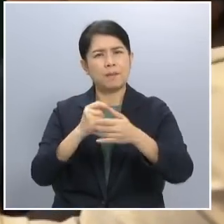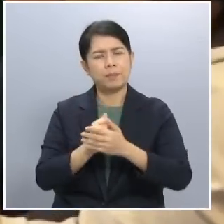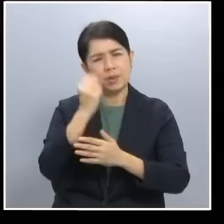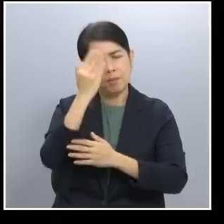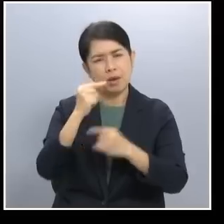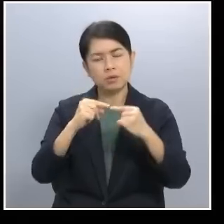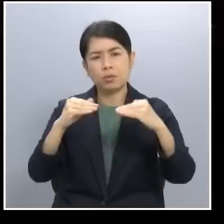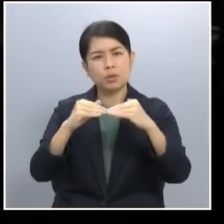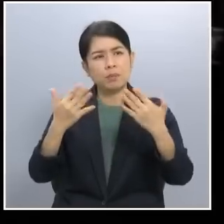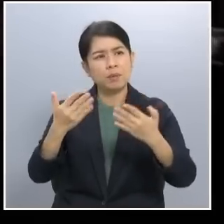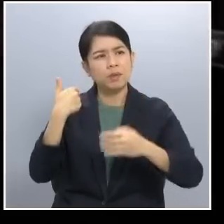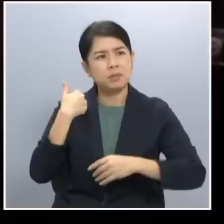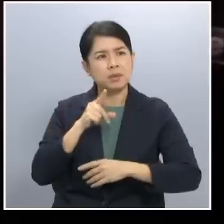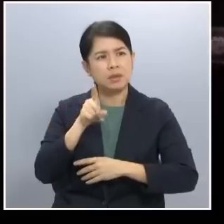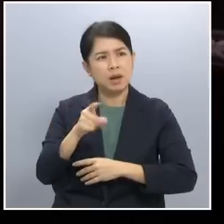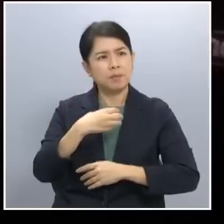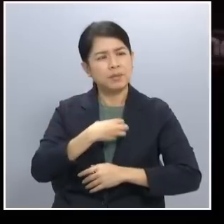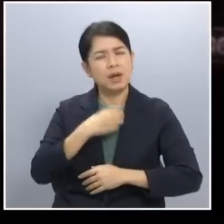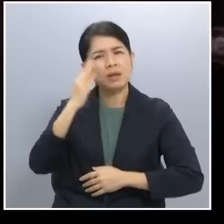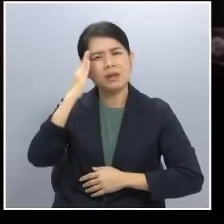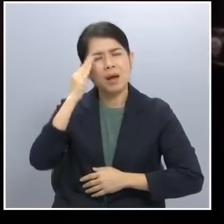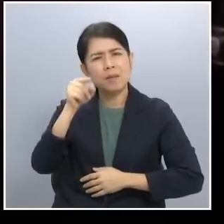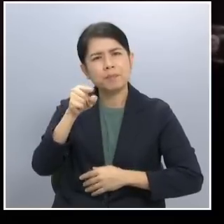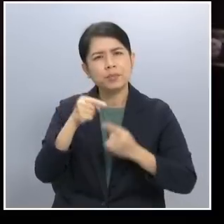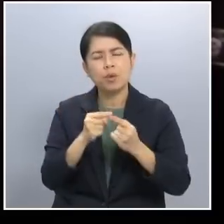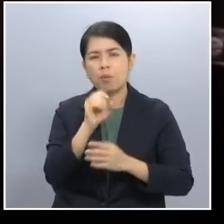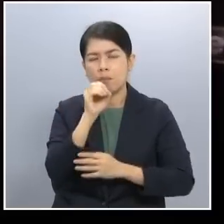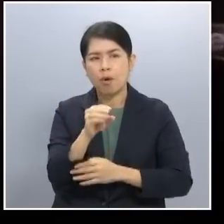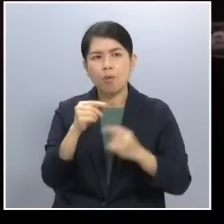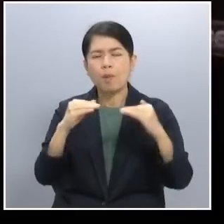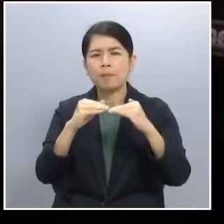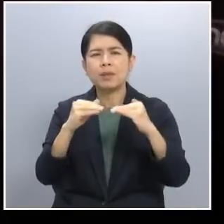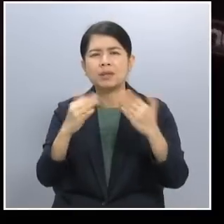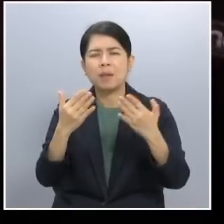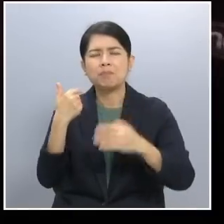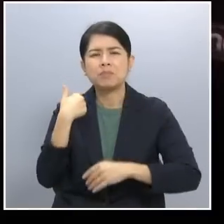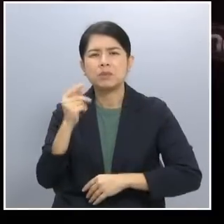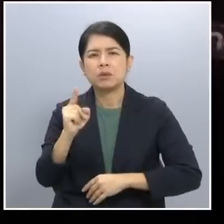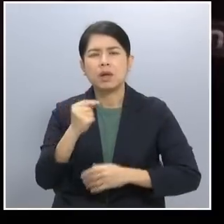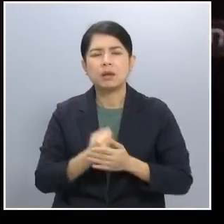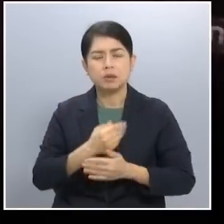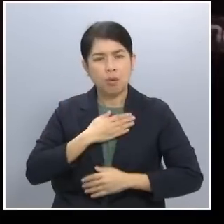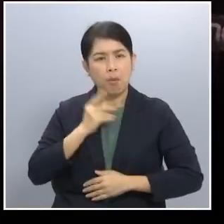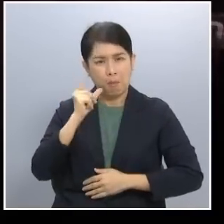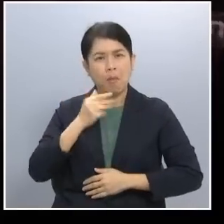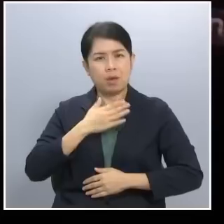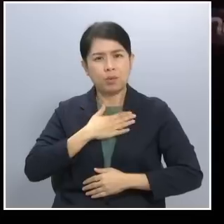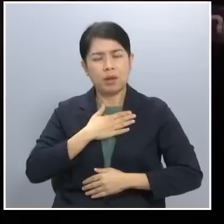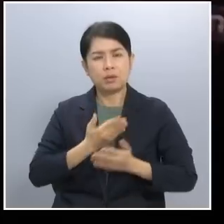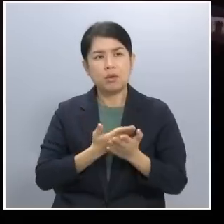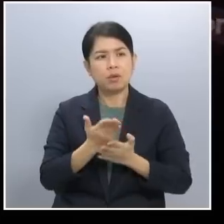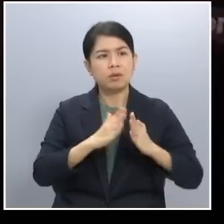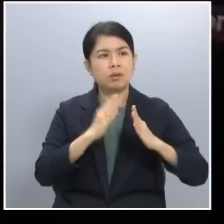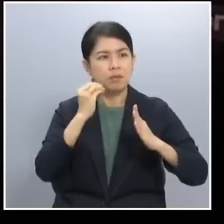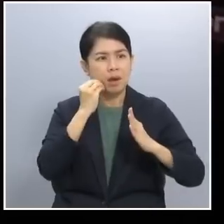เป็นธรรมลูกสาวบอกว่าอยากรู้ว่าไม่ได้รับความเป็นธรรมตรงไหนนะฮะทั้งที่แม่ตนเองเนี่ยซื้อบ้านมาถูกต้อง